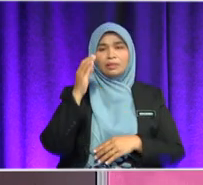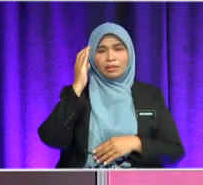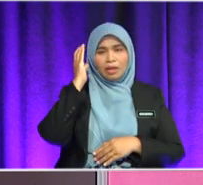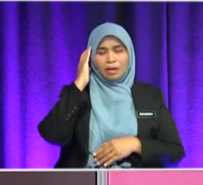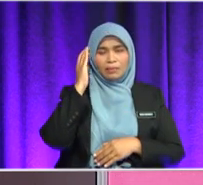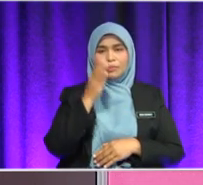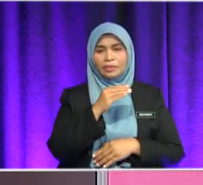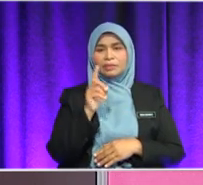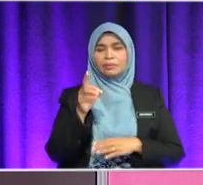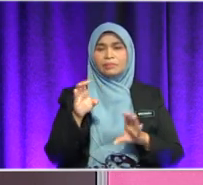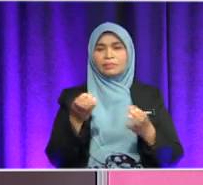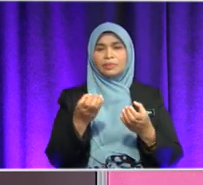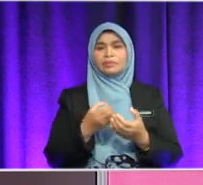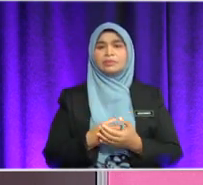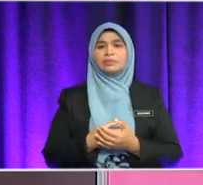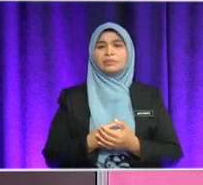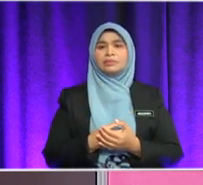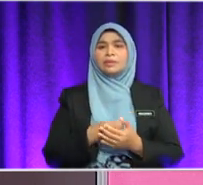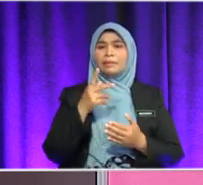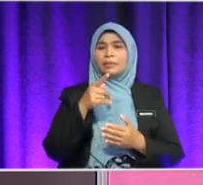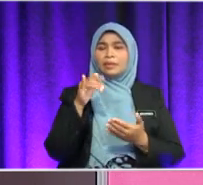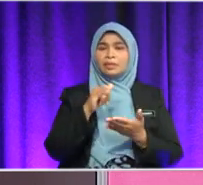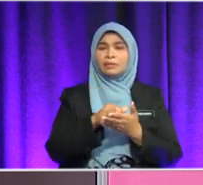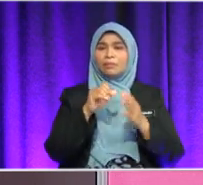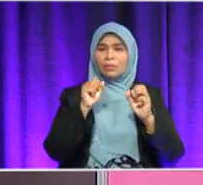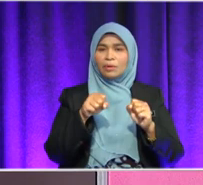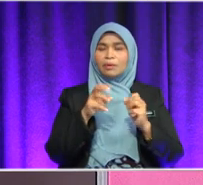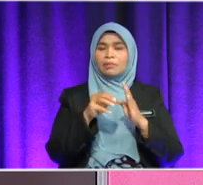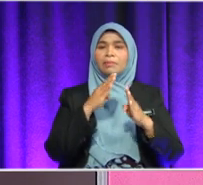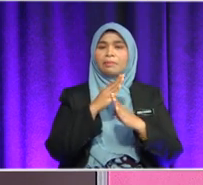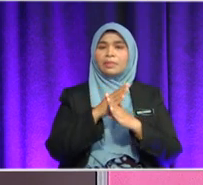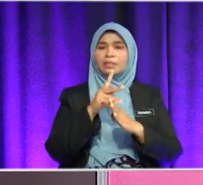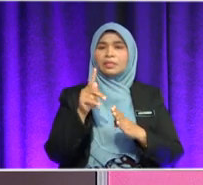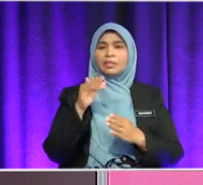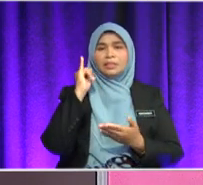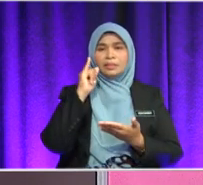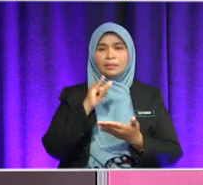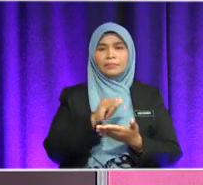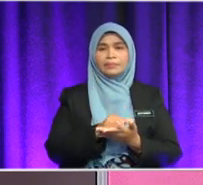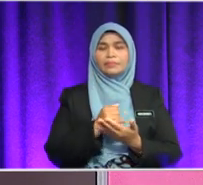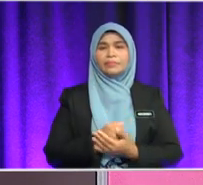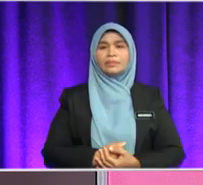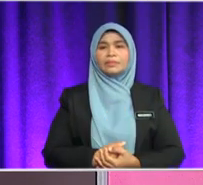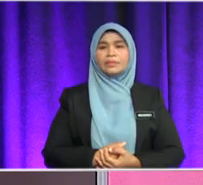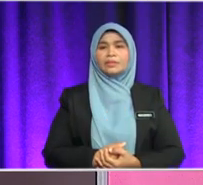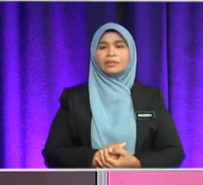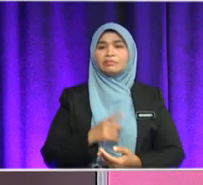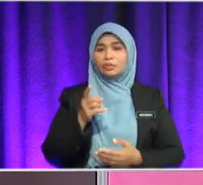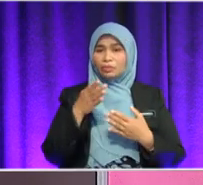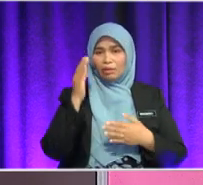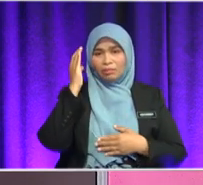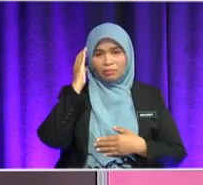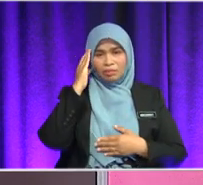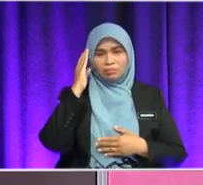bahwa perkara itu boleh boleh membatalkan iman dia dia tahu kalau dia tahu apa namanya dia tahu dia